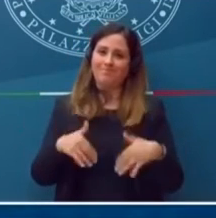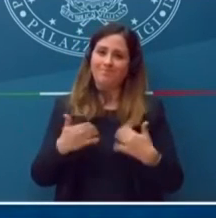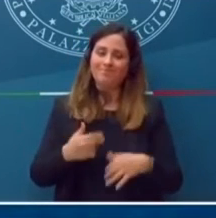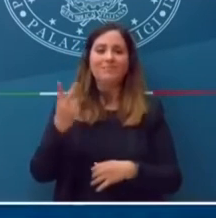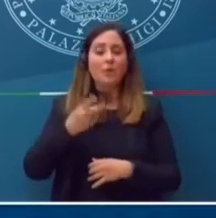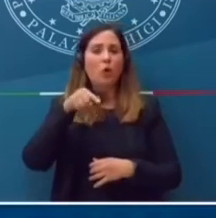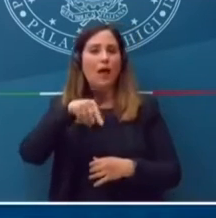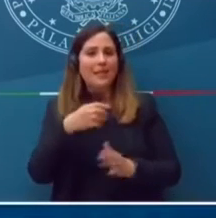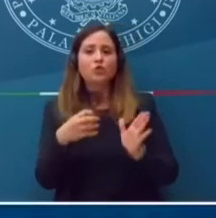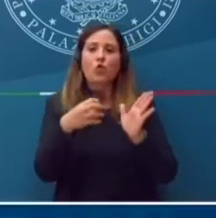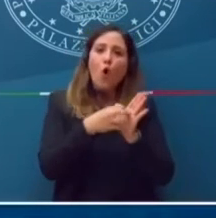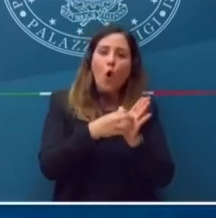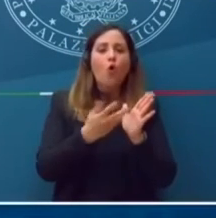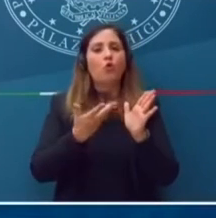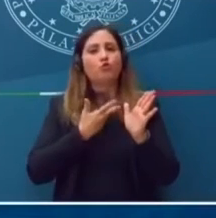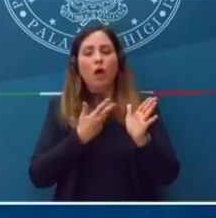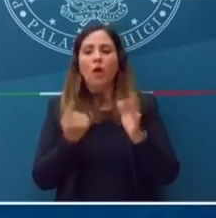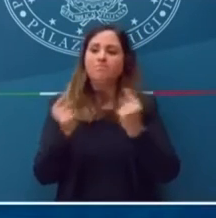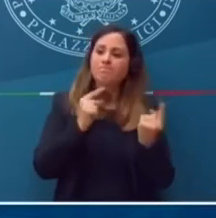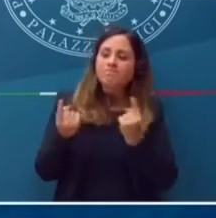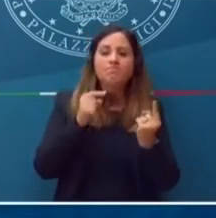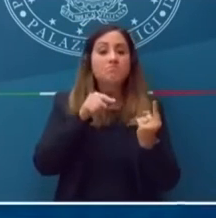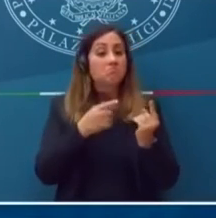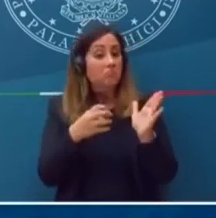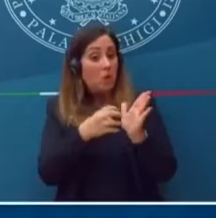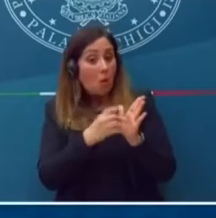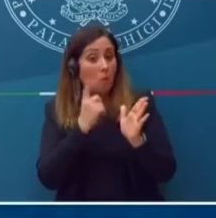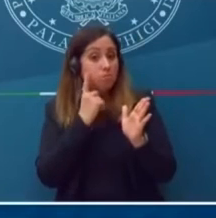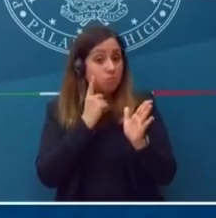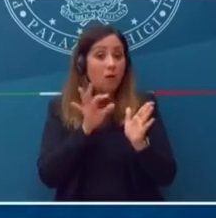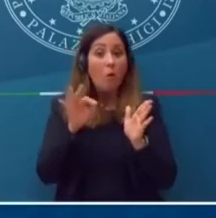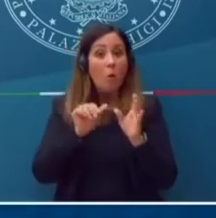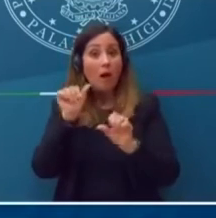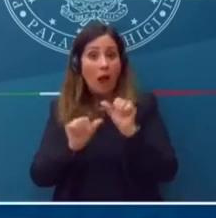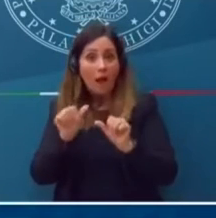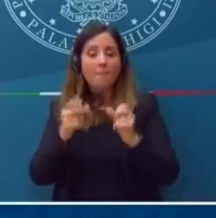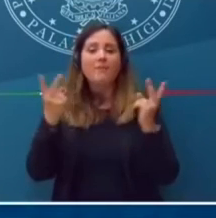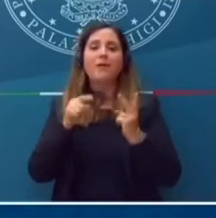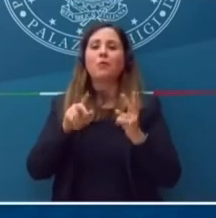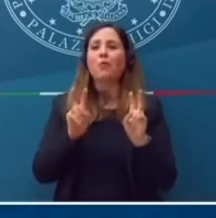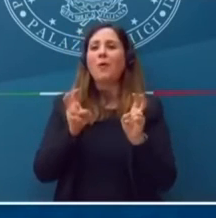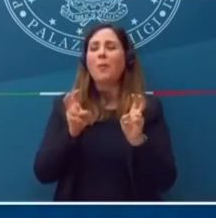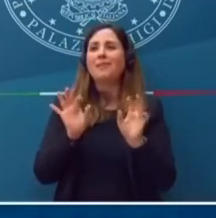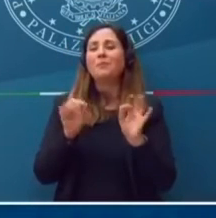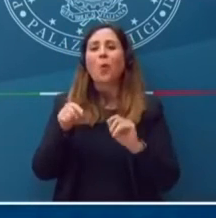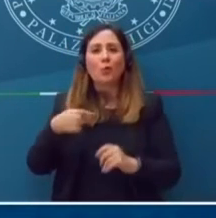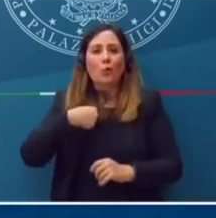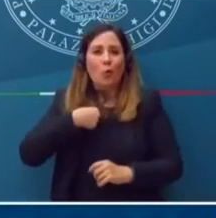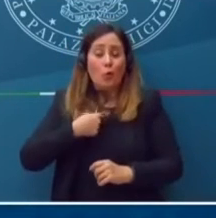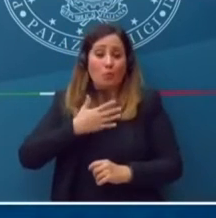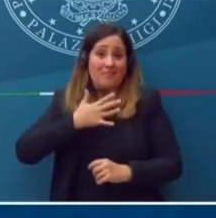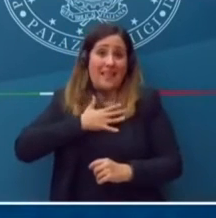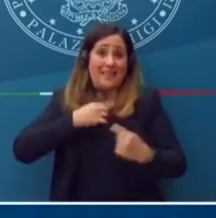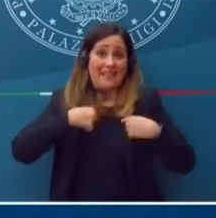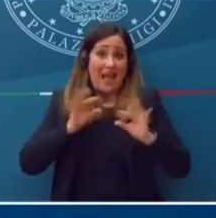sul logo, se tenerlo o meno, insomma, sono cose che naturalmente tutti noi, specialmente uno della mia età, ha viaggiato talmente tante volte, quasi